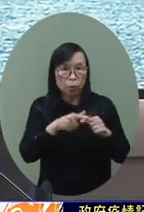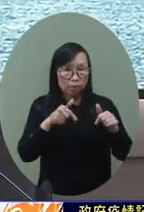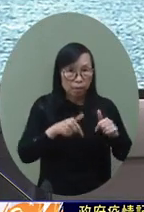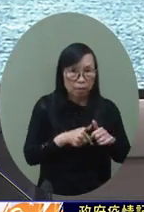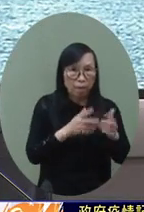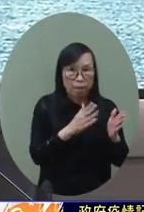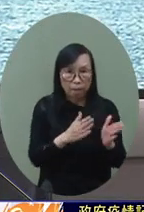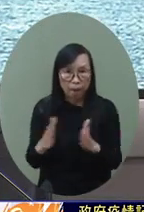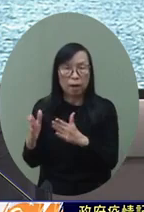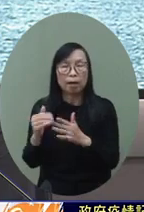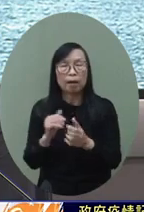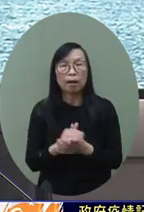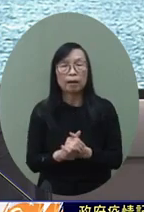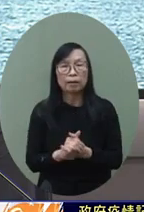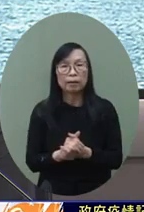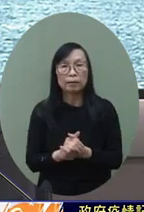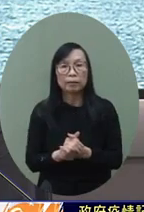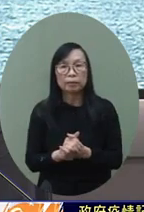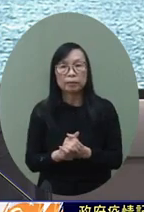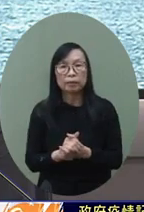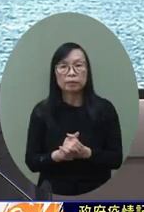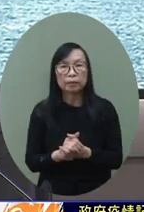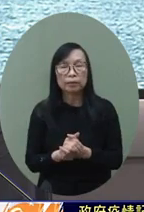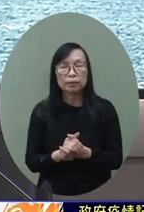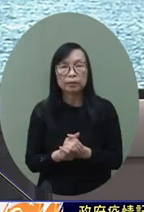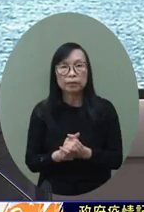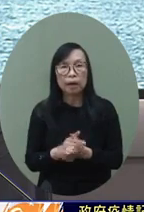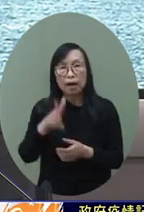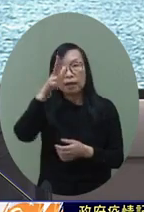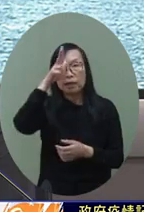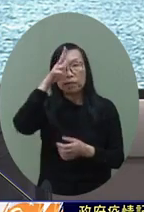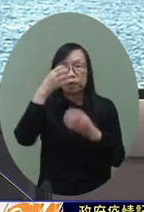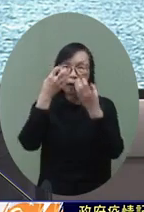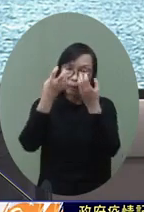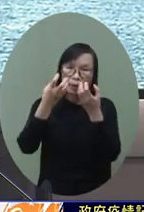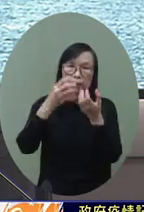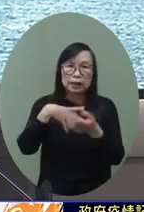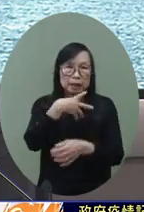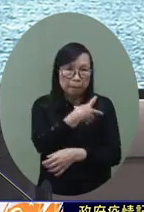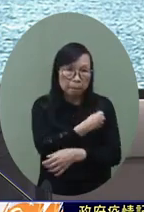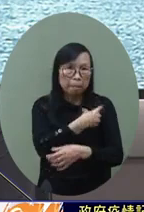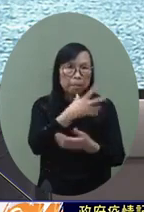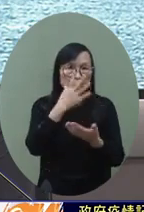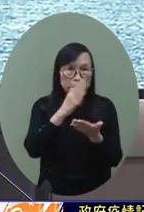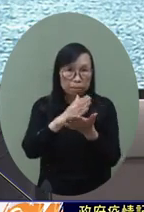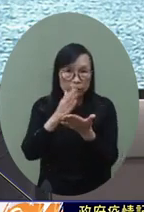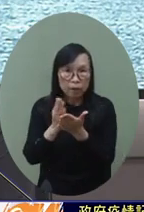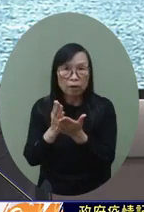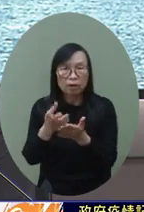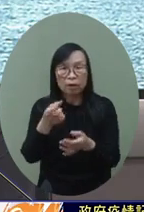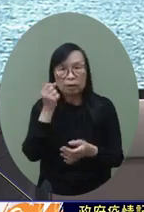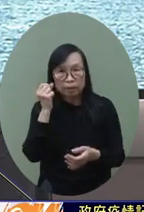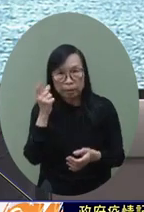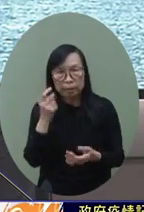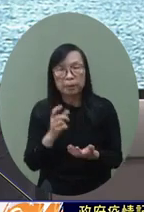個安排先。其實就政府是留意到不同的疫苗呢，它都有它的特性